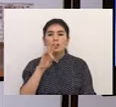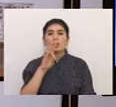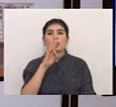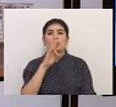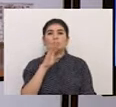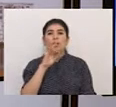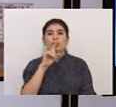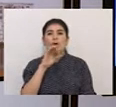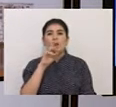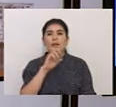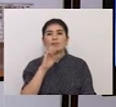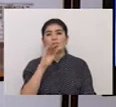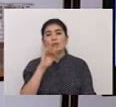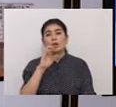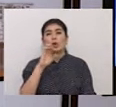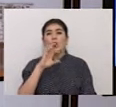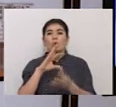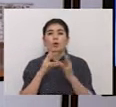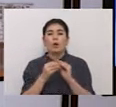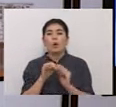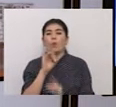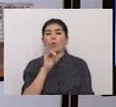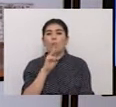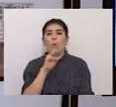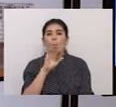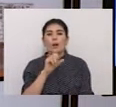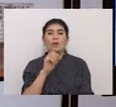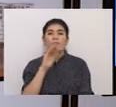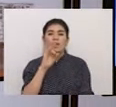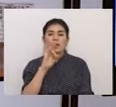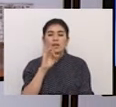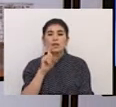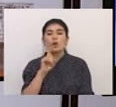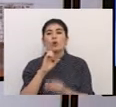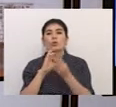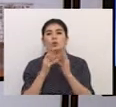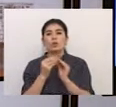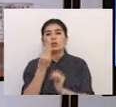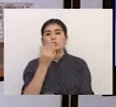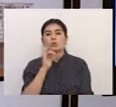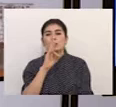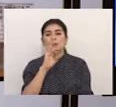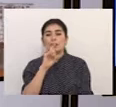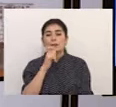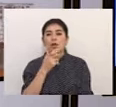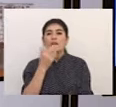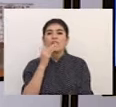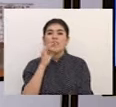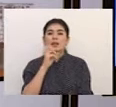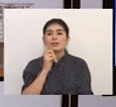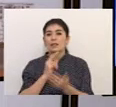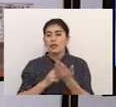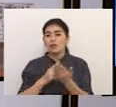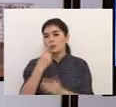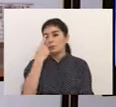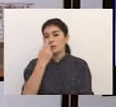fikr xulosasini, umuman bu ham fikr xulosasini, shuningdek so'zi esa fikr dalilini bildirgan